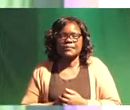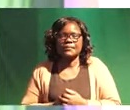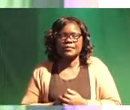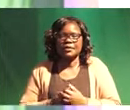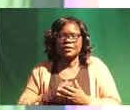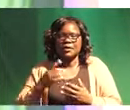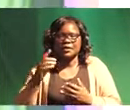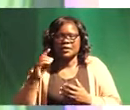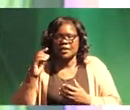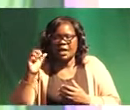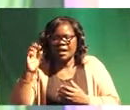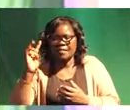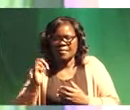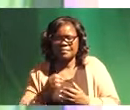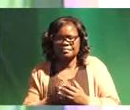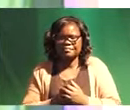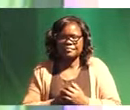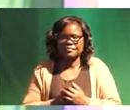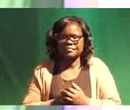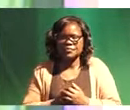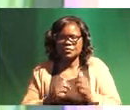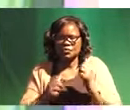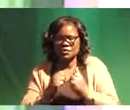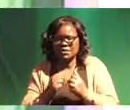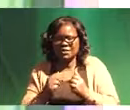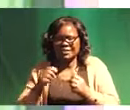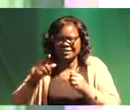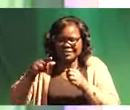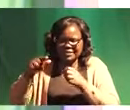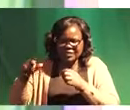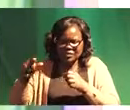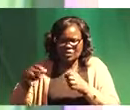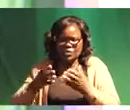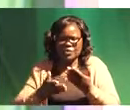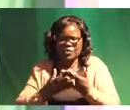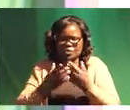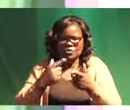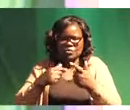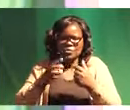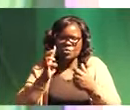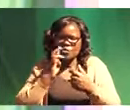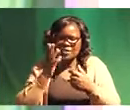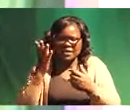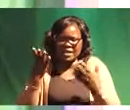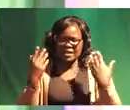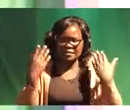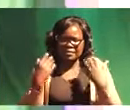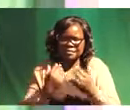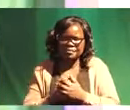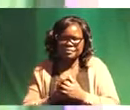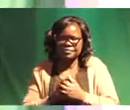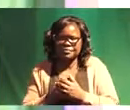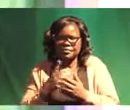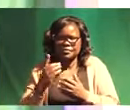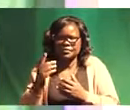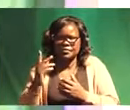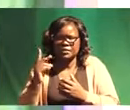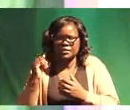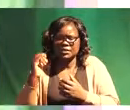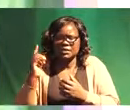Dam ya High Grand Falls ambayo iko huko chini itatusaidia kuleta maji mpaka hapa Meru. Dam ya